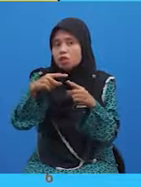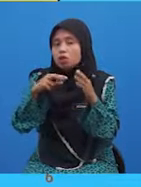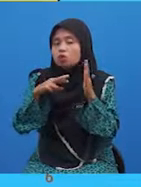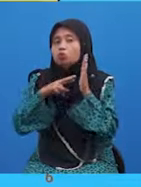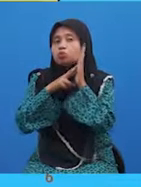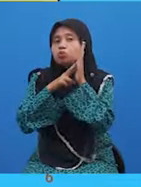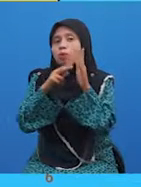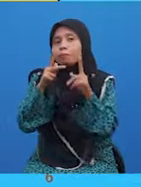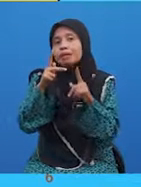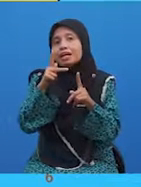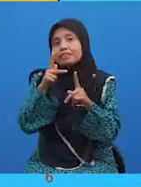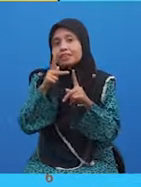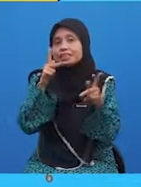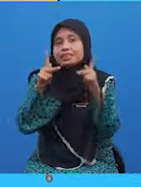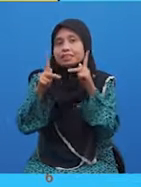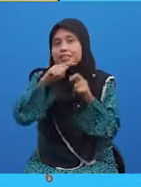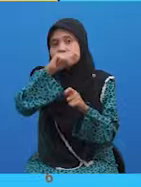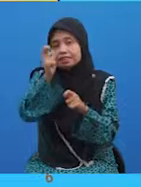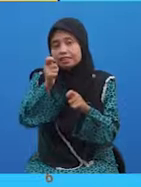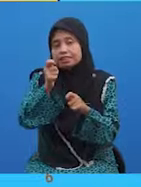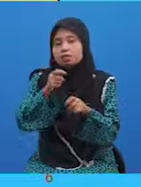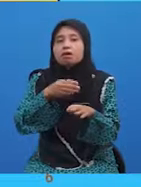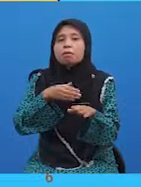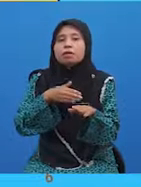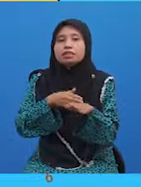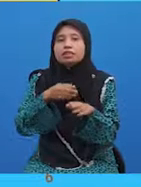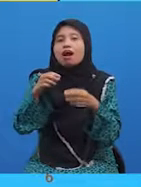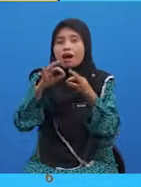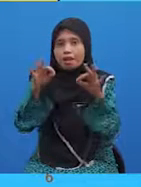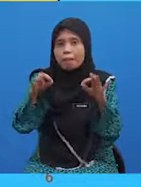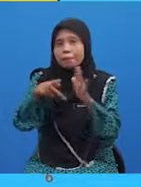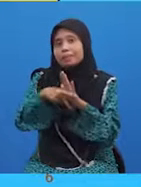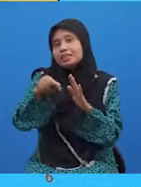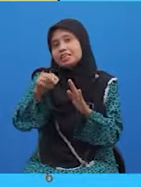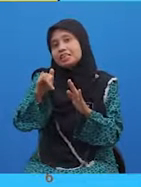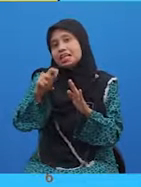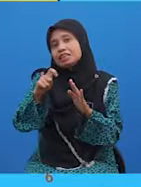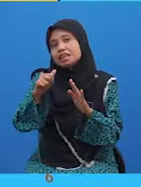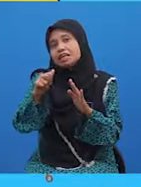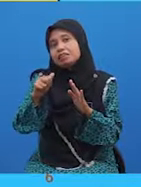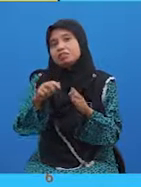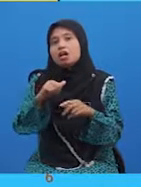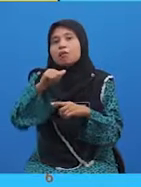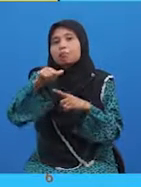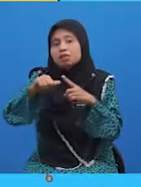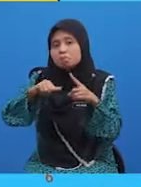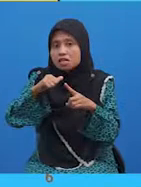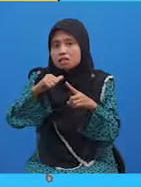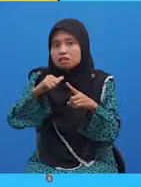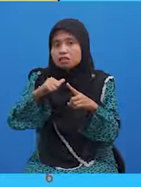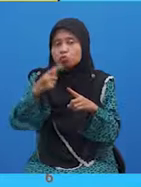kepada kata tanya dalam ayat pernyataan. Sepatutnya menggunakan kata hubung keterangan